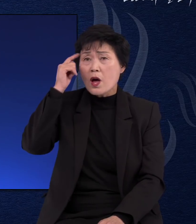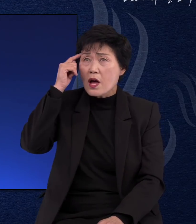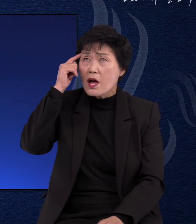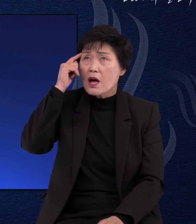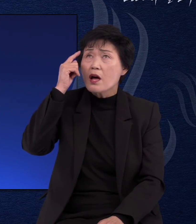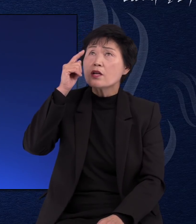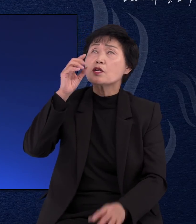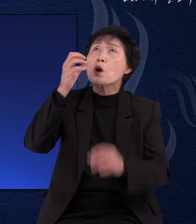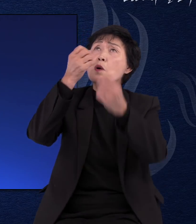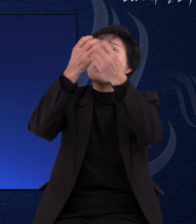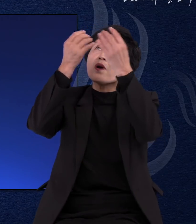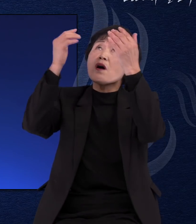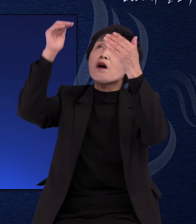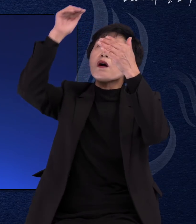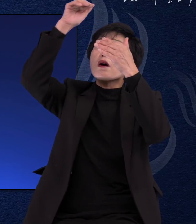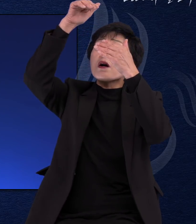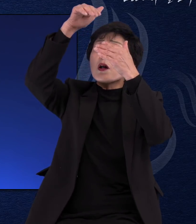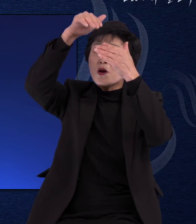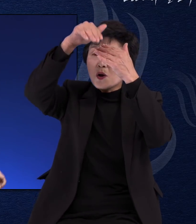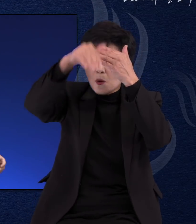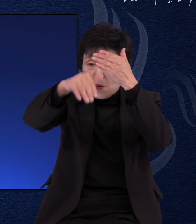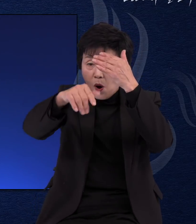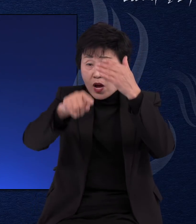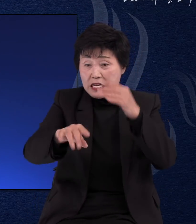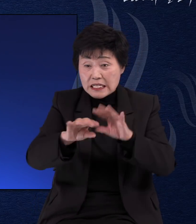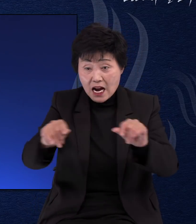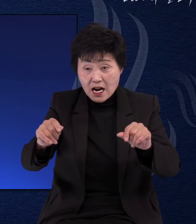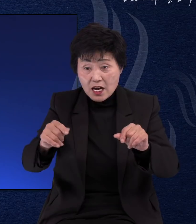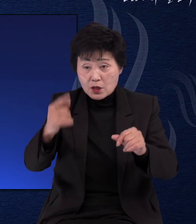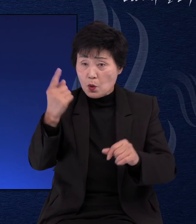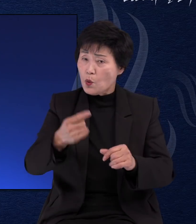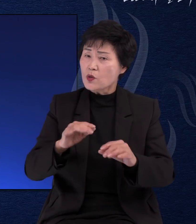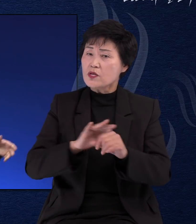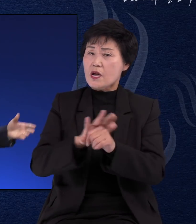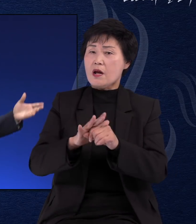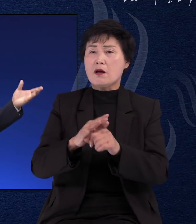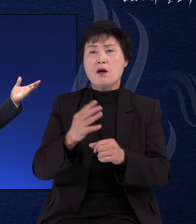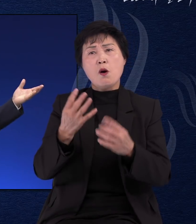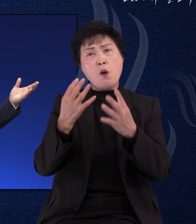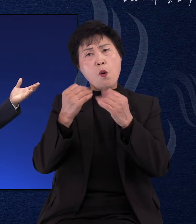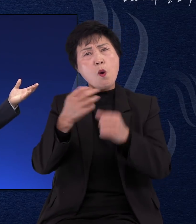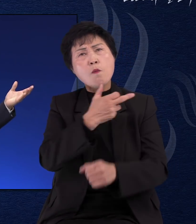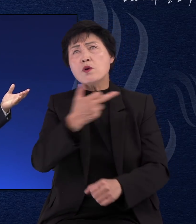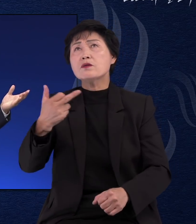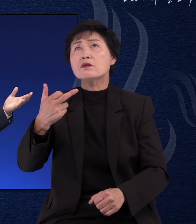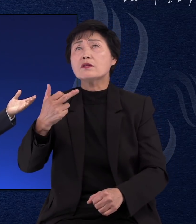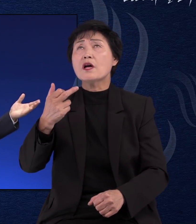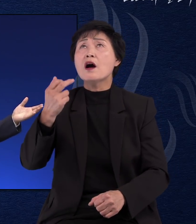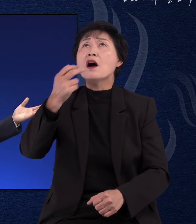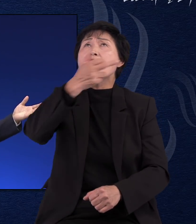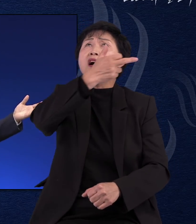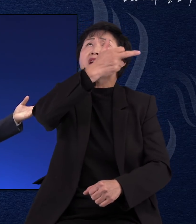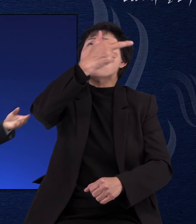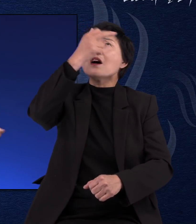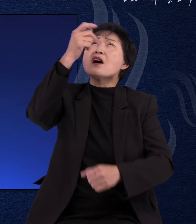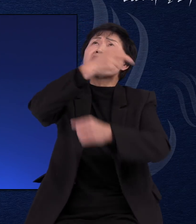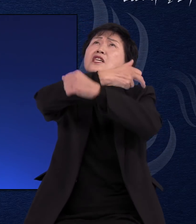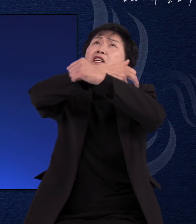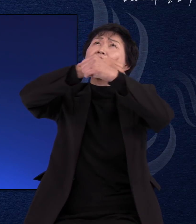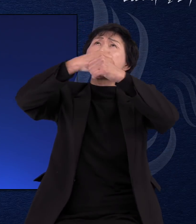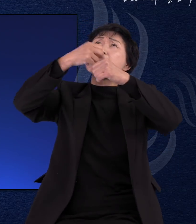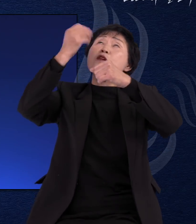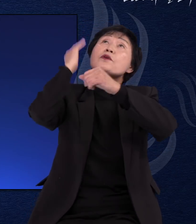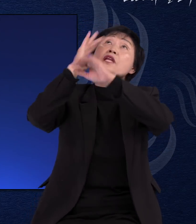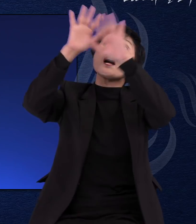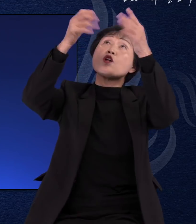별을 넘어 이 땅까지 온 그 사랑이 도대체 얼마나 크면 저 넓은 하늘을 두루마리 삼고 저